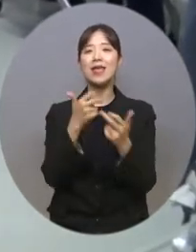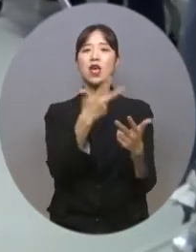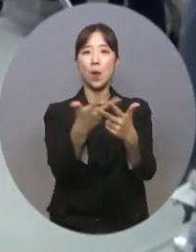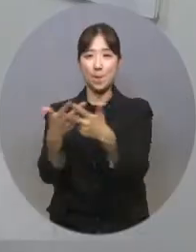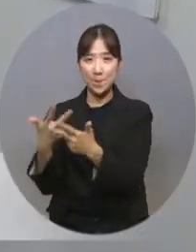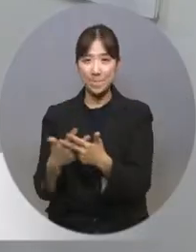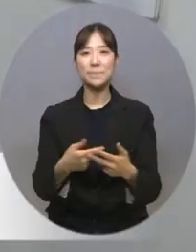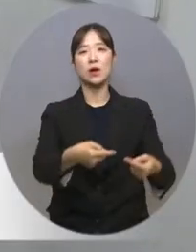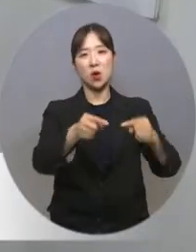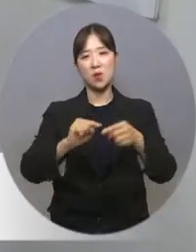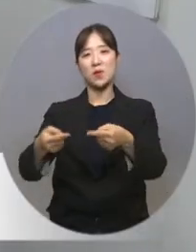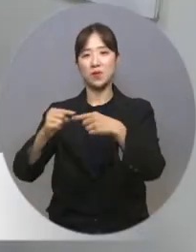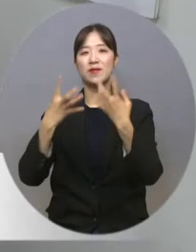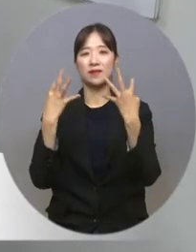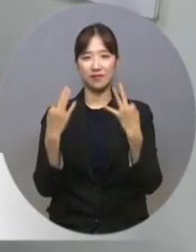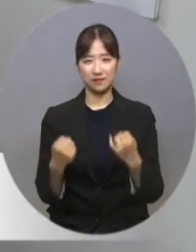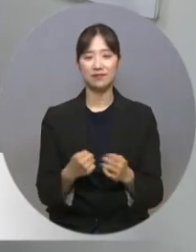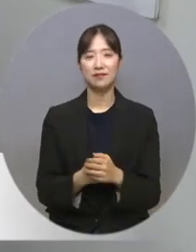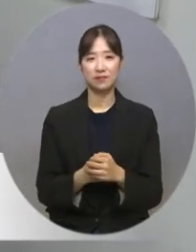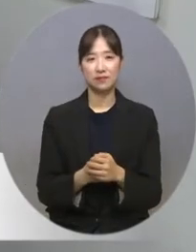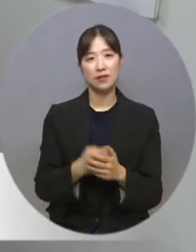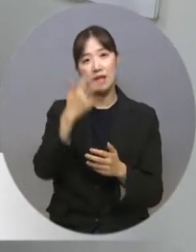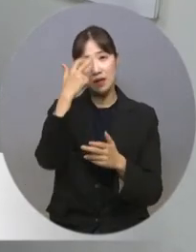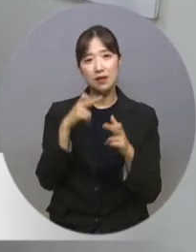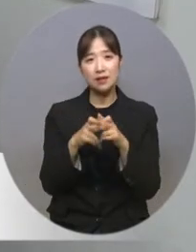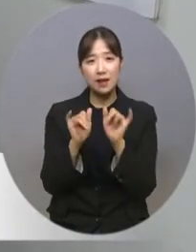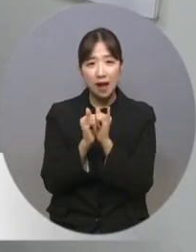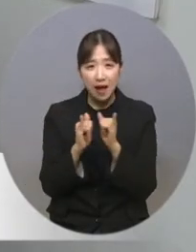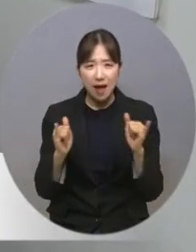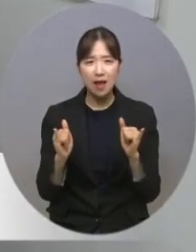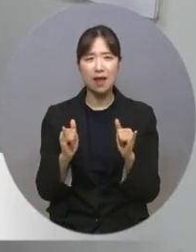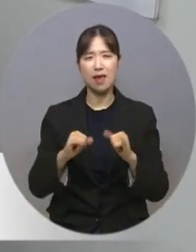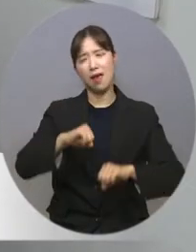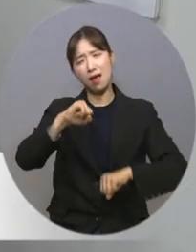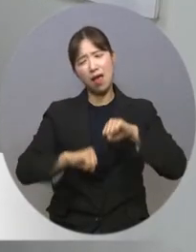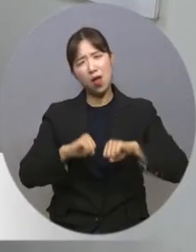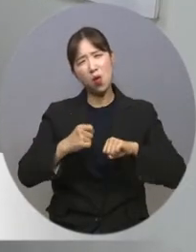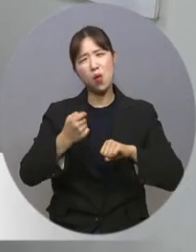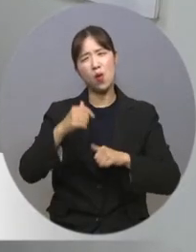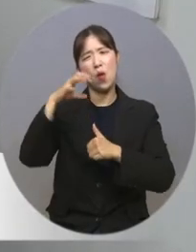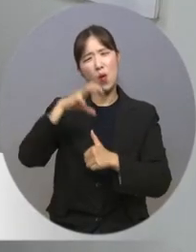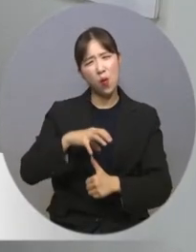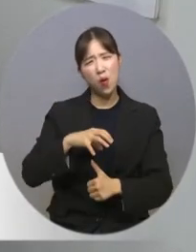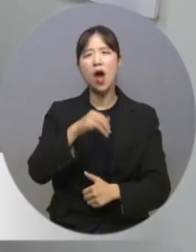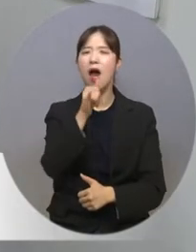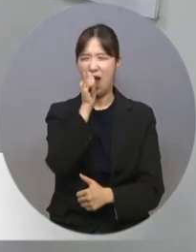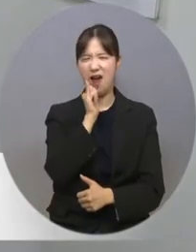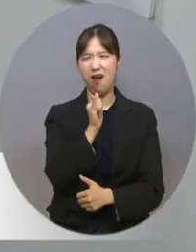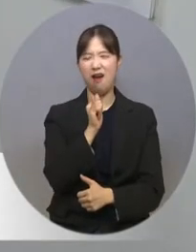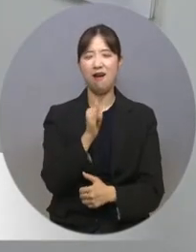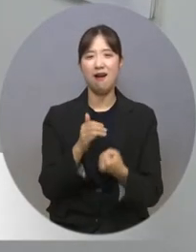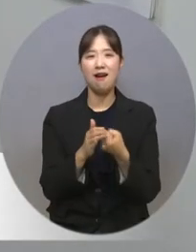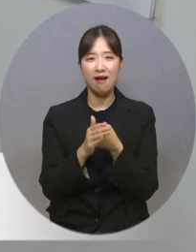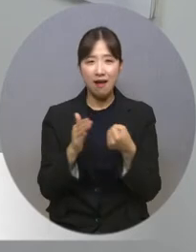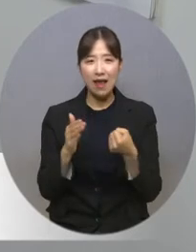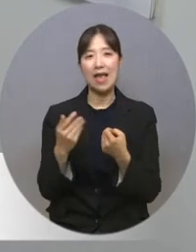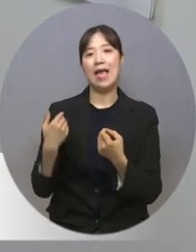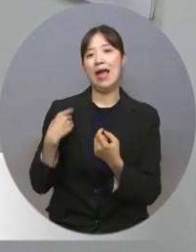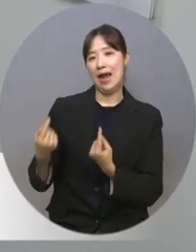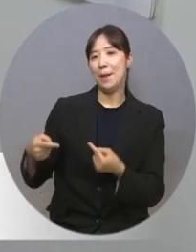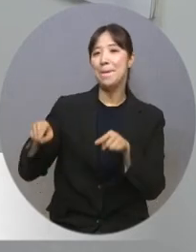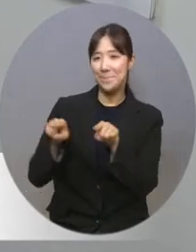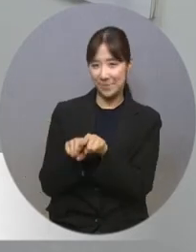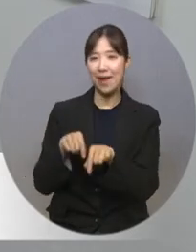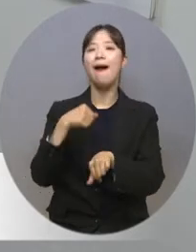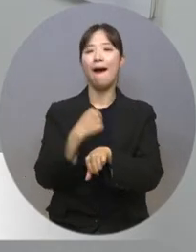참여했습니다. 네, 아무래도 우리 시각장애인들은 이제 그 행동에 이제 제약을 많이 받고 있다 보니까 함께 한다는